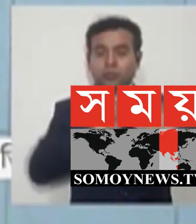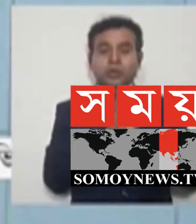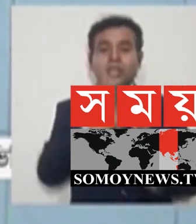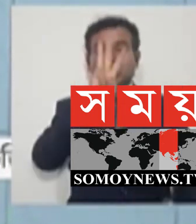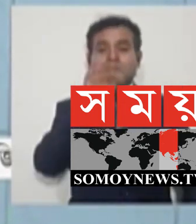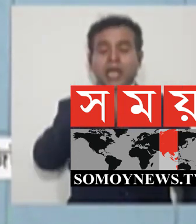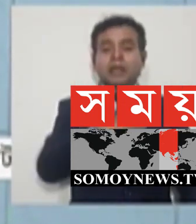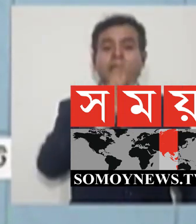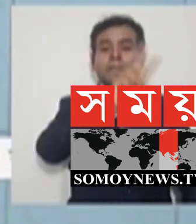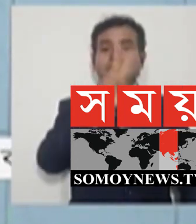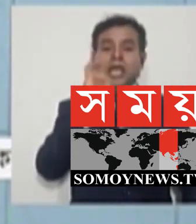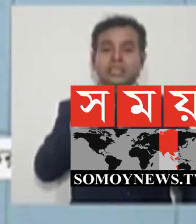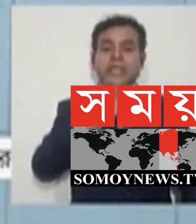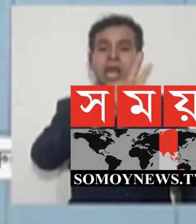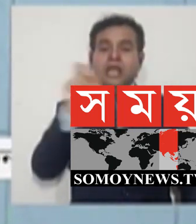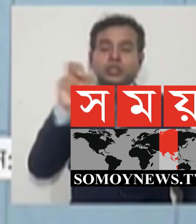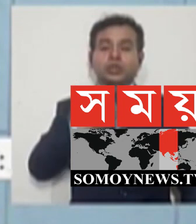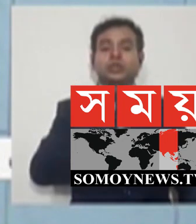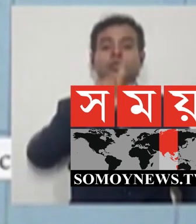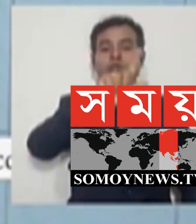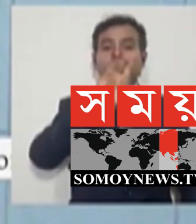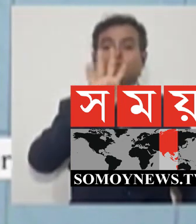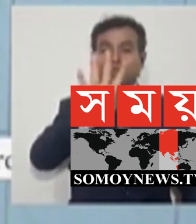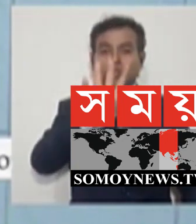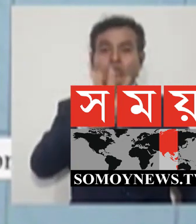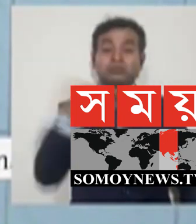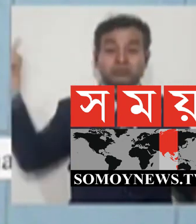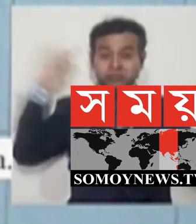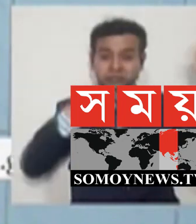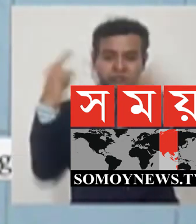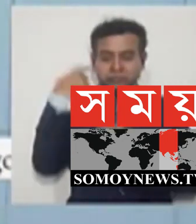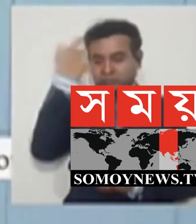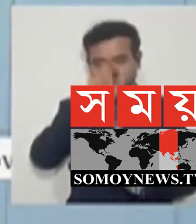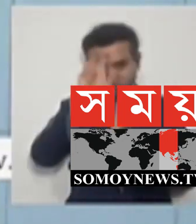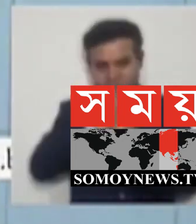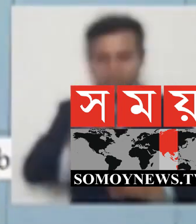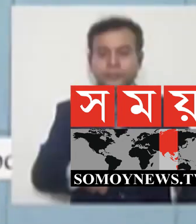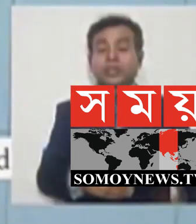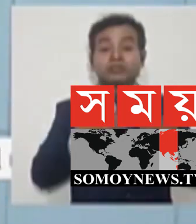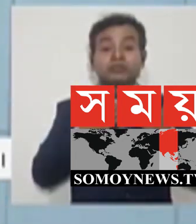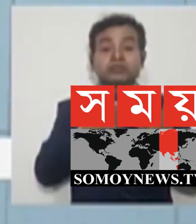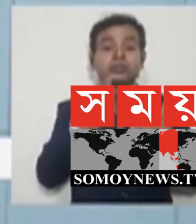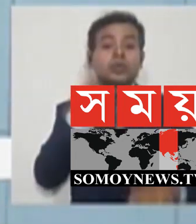3,22,874 জনকে বিমানবন্দরে স্ক্রিনিং করা হয়েছে। সমুদ্র বন্দরে 105 জন এবং এ পর্যন্ত